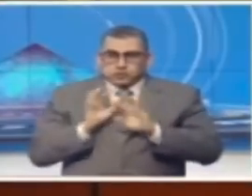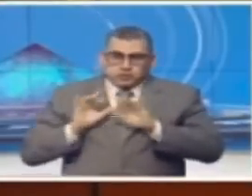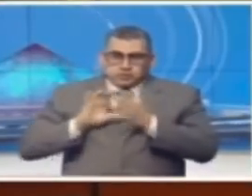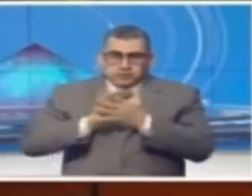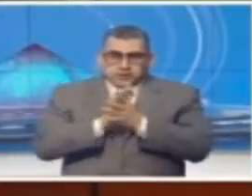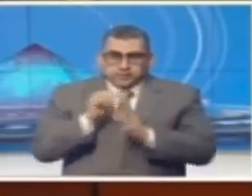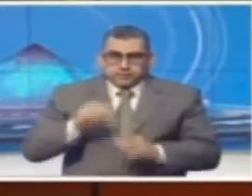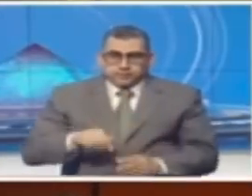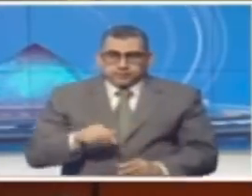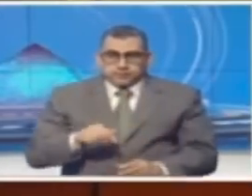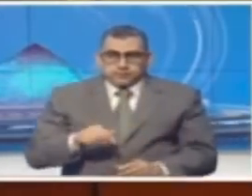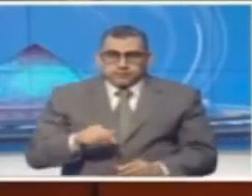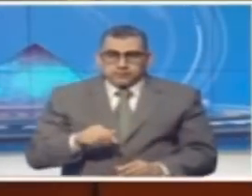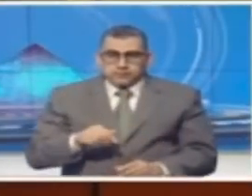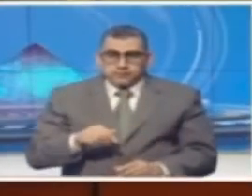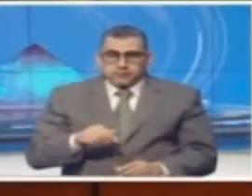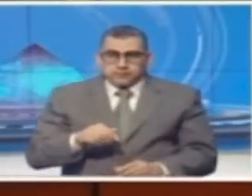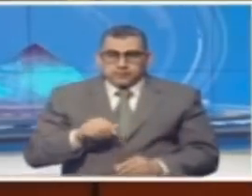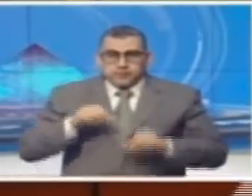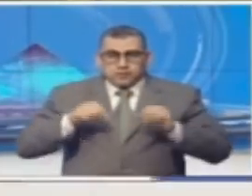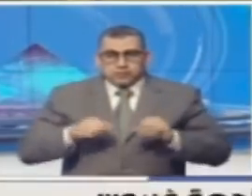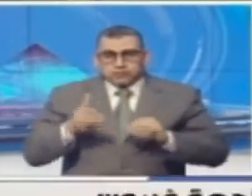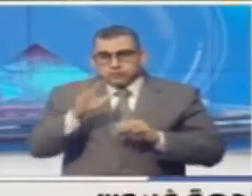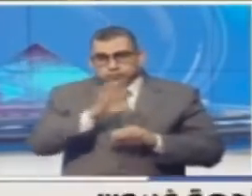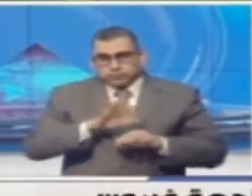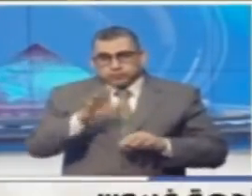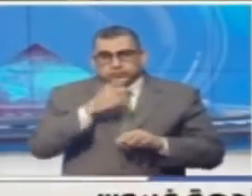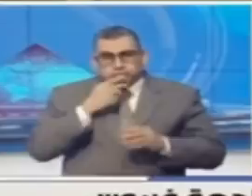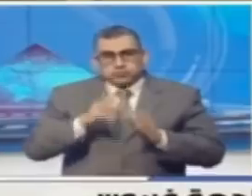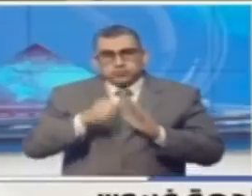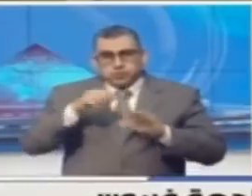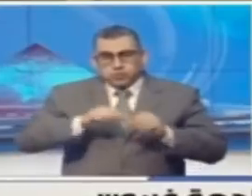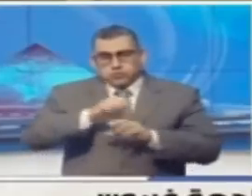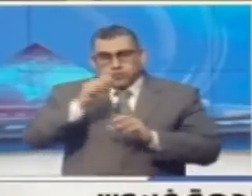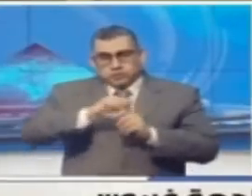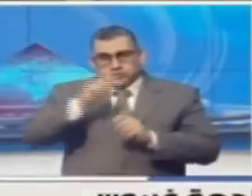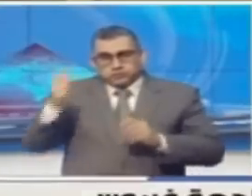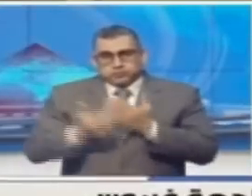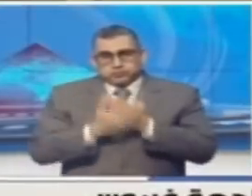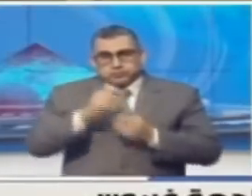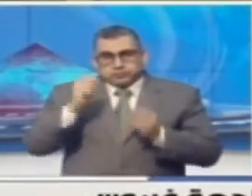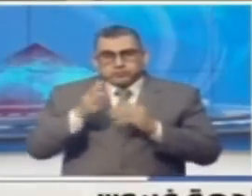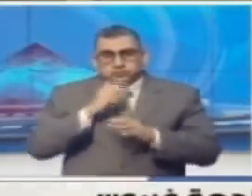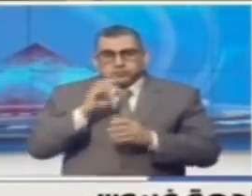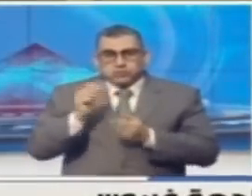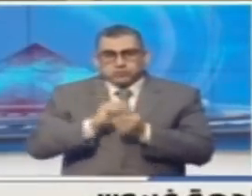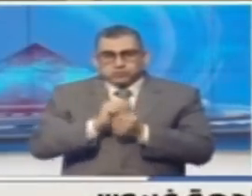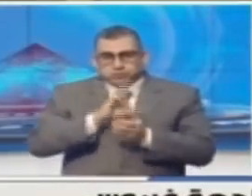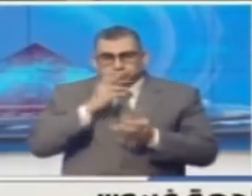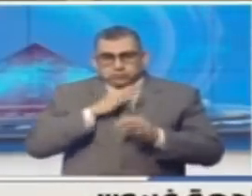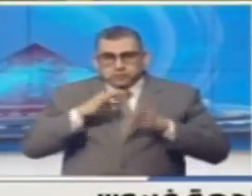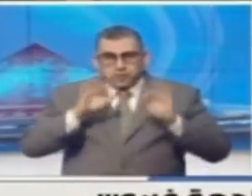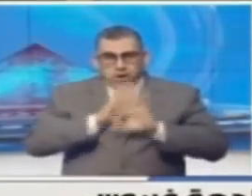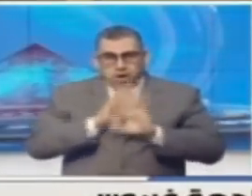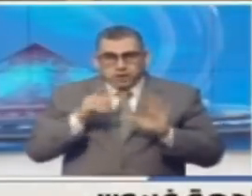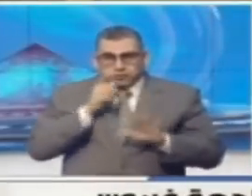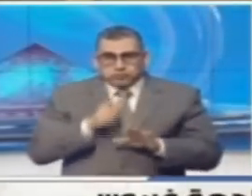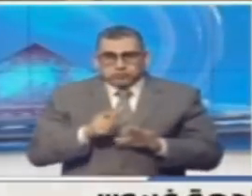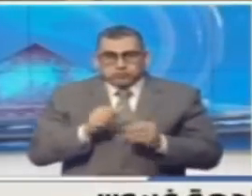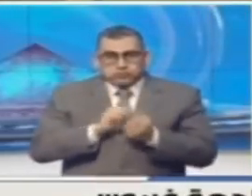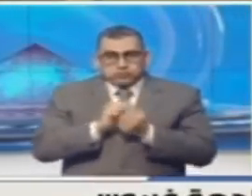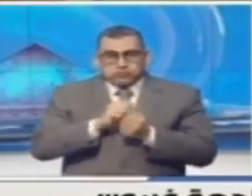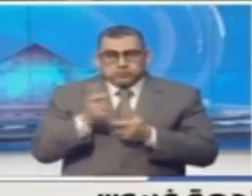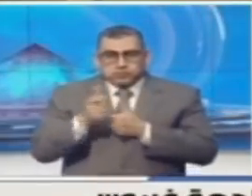كله. الصالون بيتطهر أكتر من مرة، بيجي من جراج الشركة بيجي متعقم، وبزيد أنا التعقيم تاني